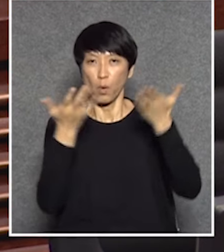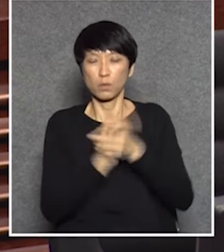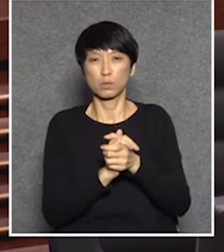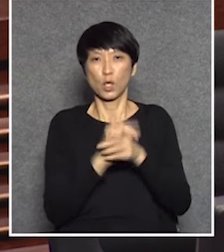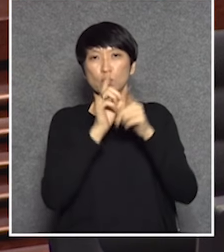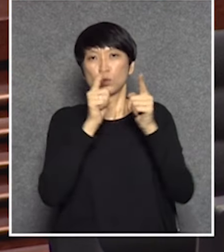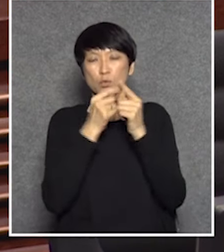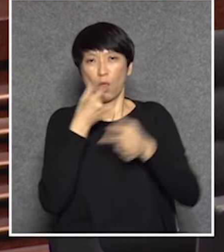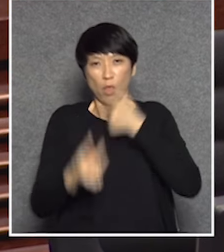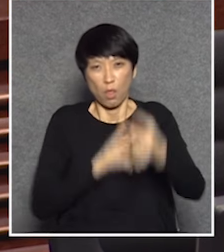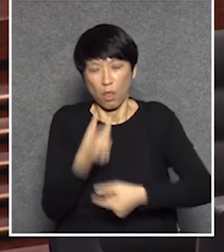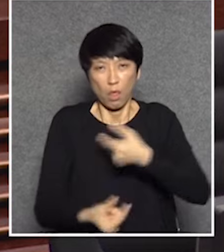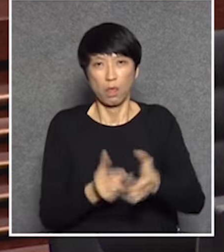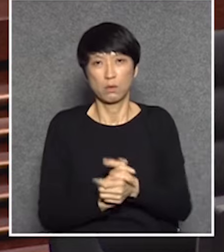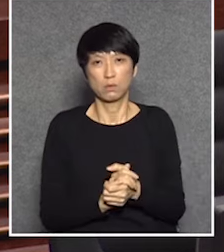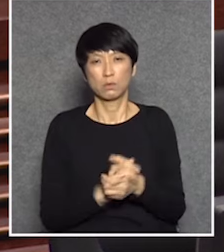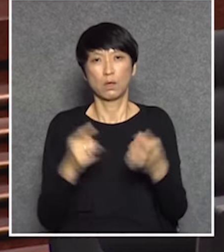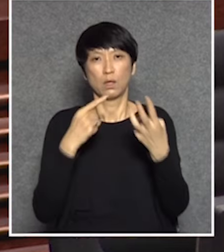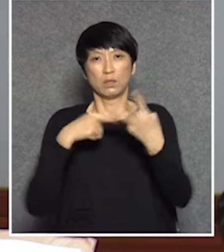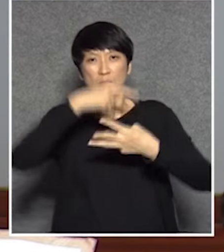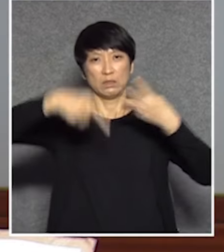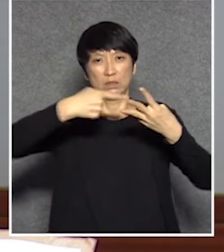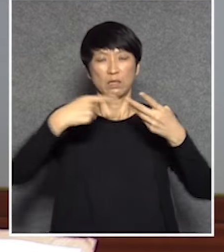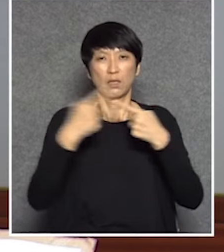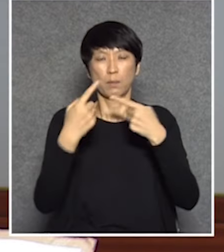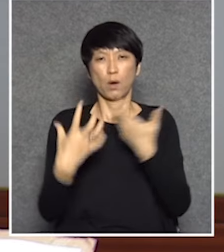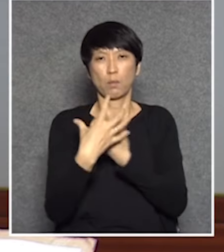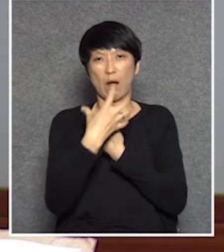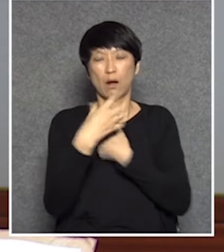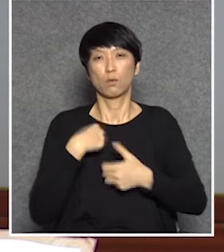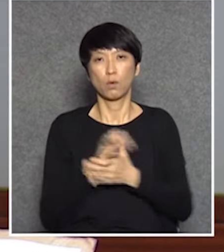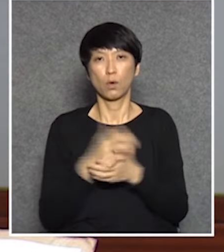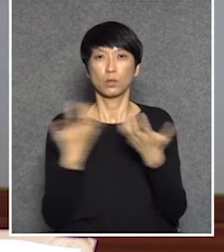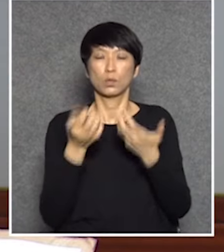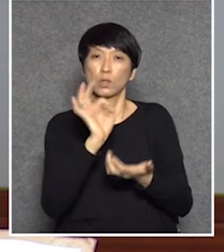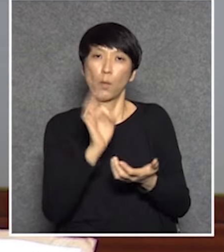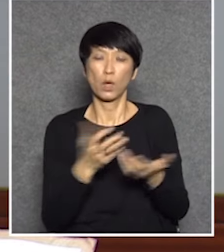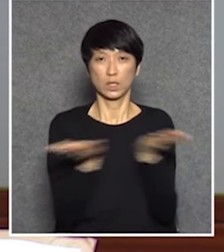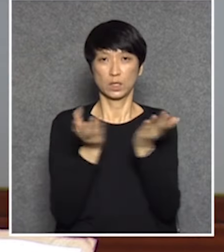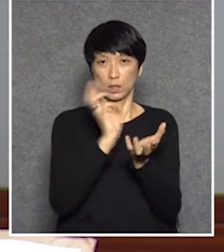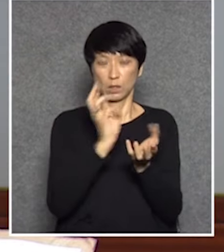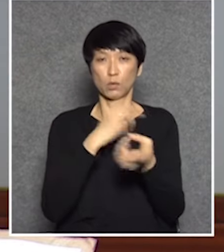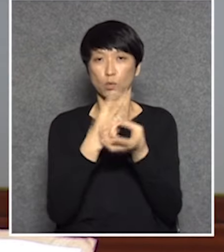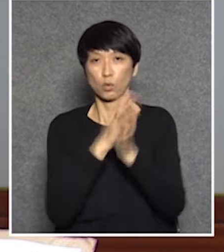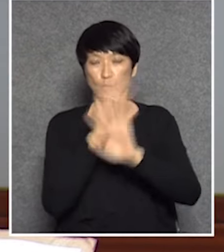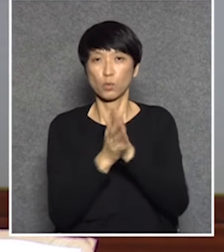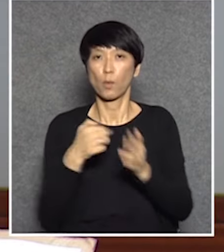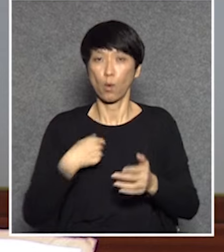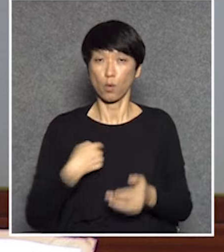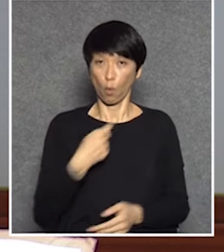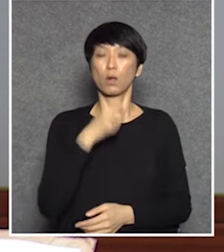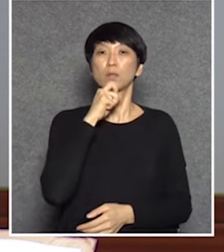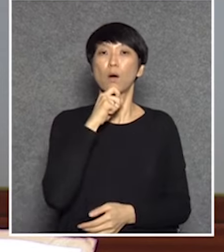贅，四人幫咁鬧我。你有冇數據啊？有冇論據啊？有冇理據啊？小弟有啦。